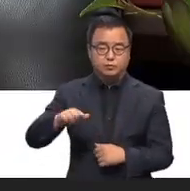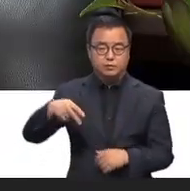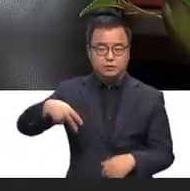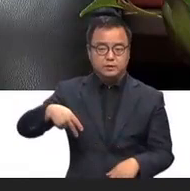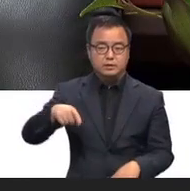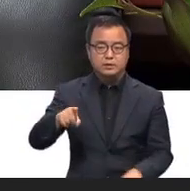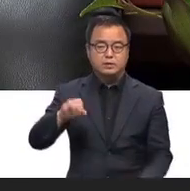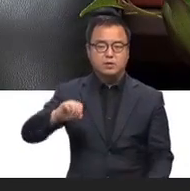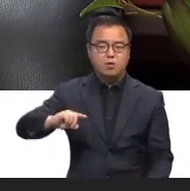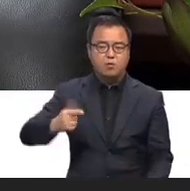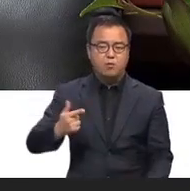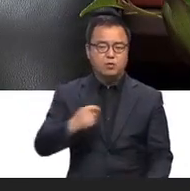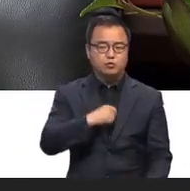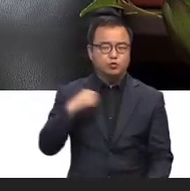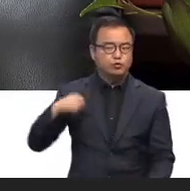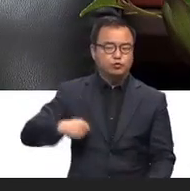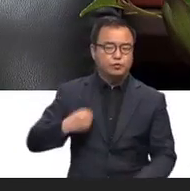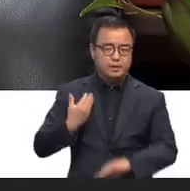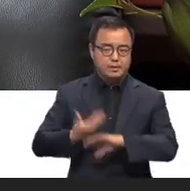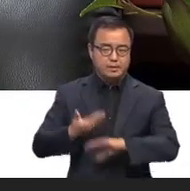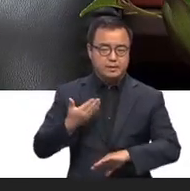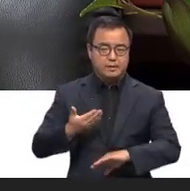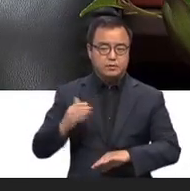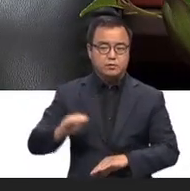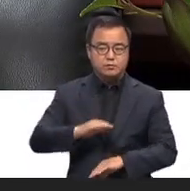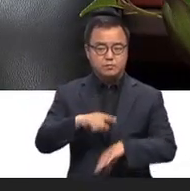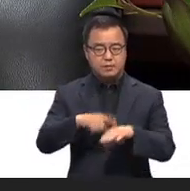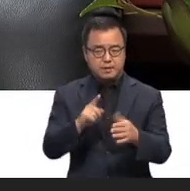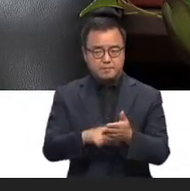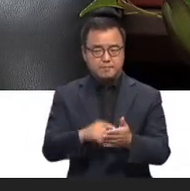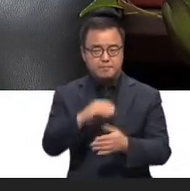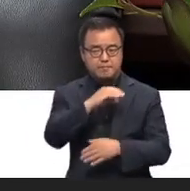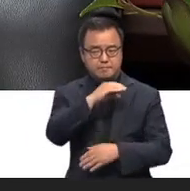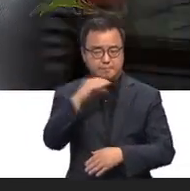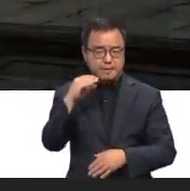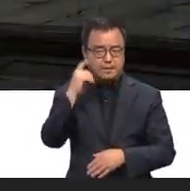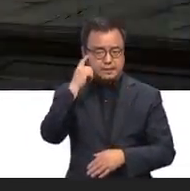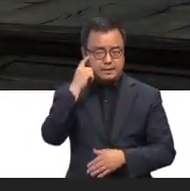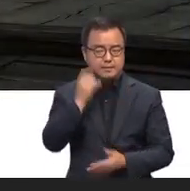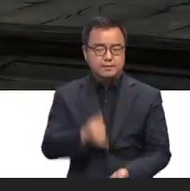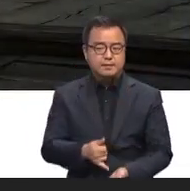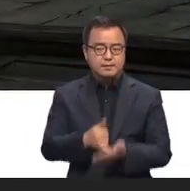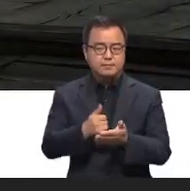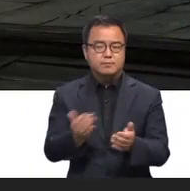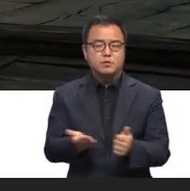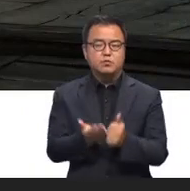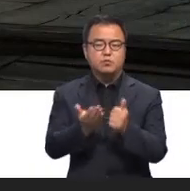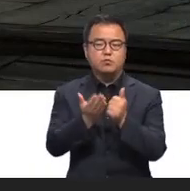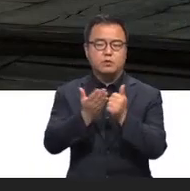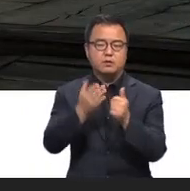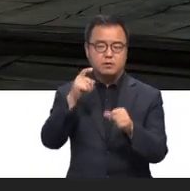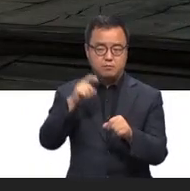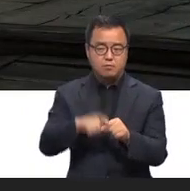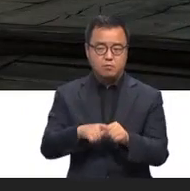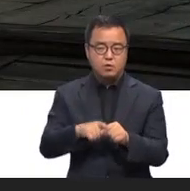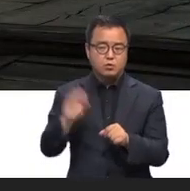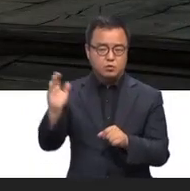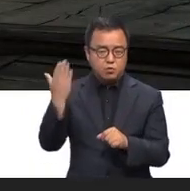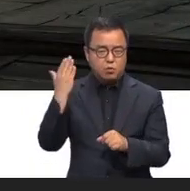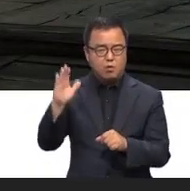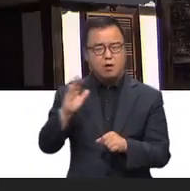국악원 달리 우선 심성을 바르게 갖는 인격도 야에 있어요 요즘에